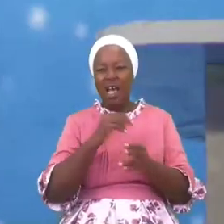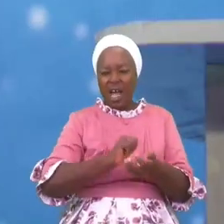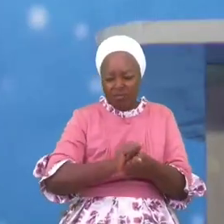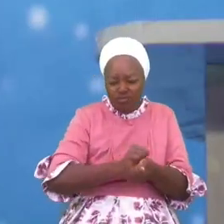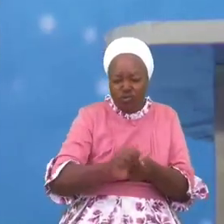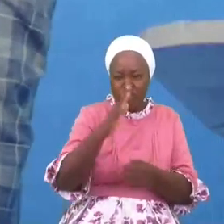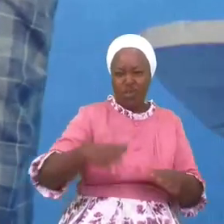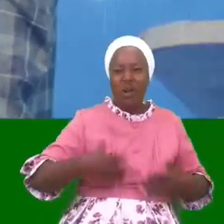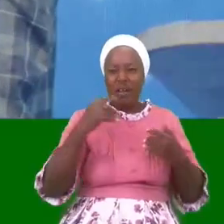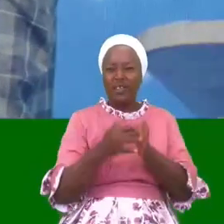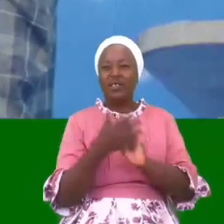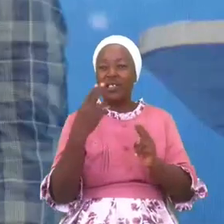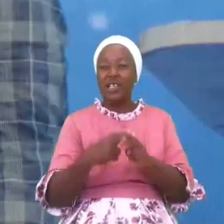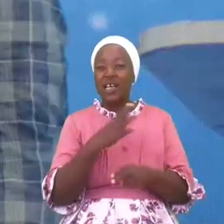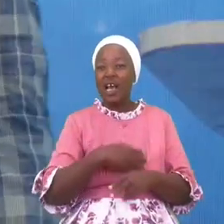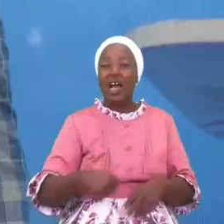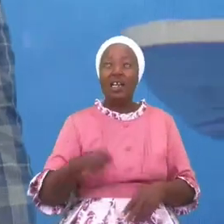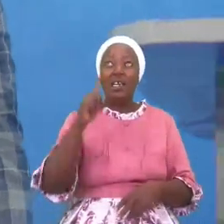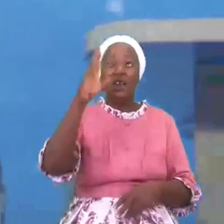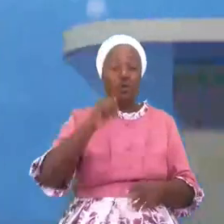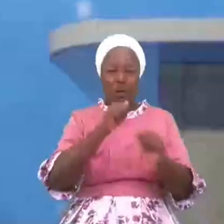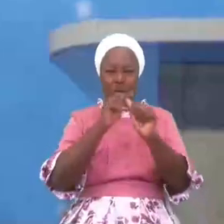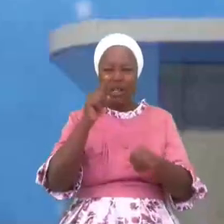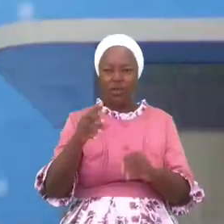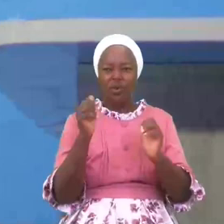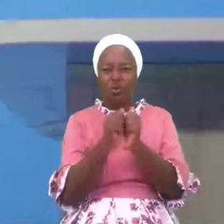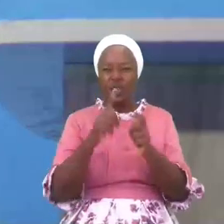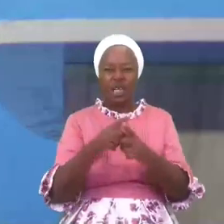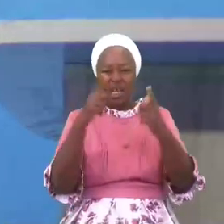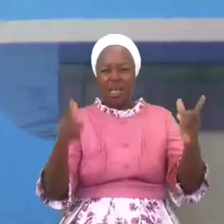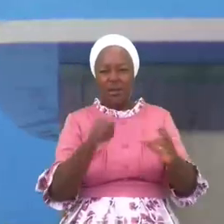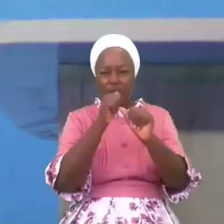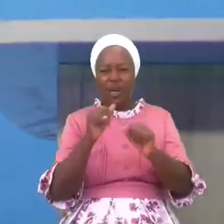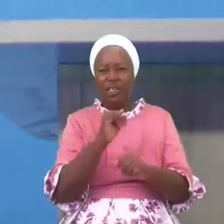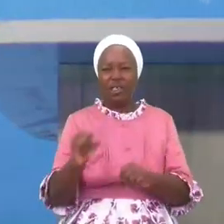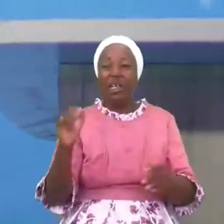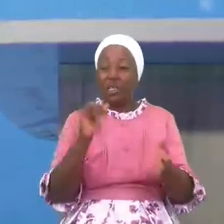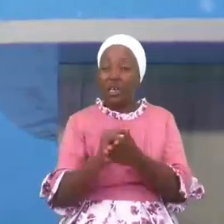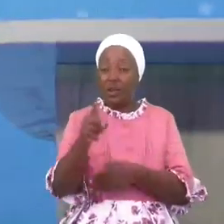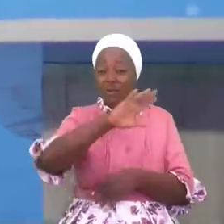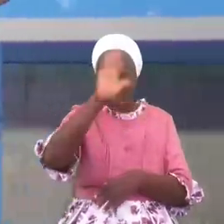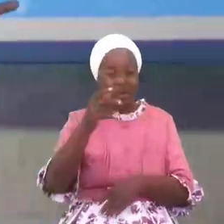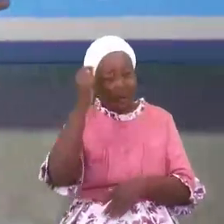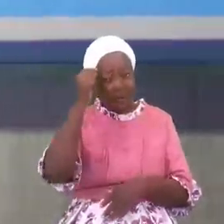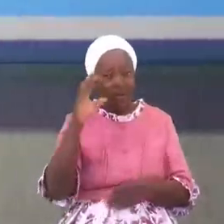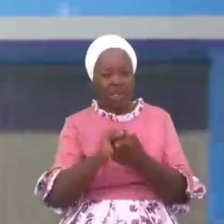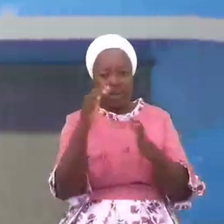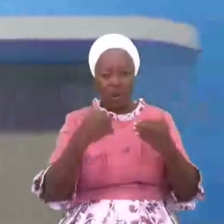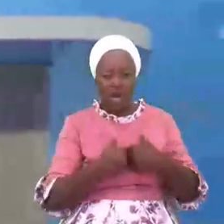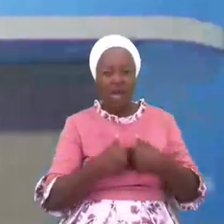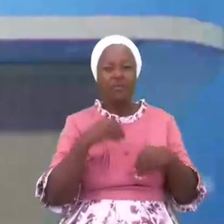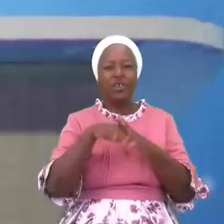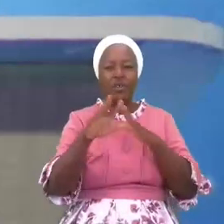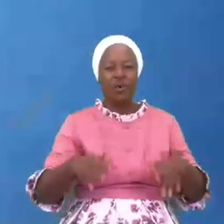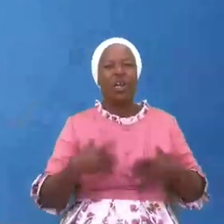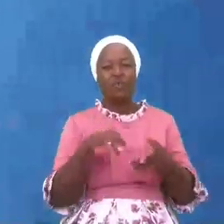purger ta vie, il va te bénir par une grande bénédiction à laquelle tu n'as jamais pensé